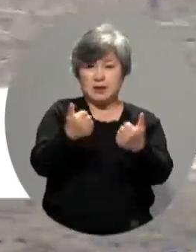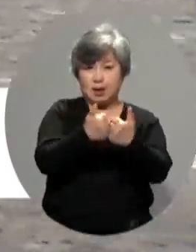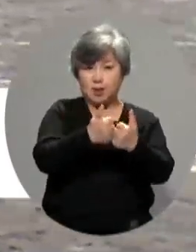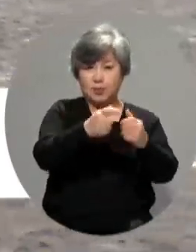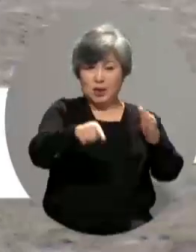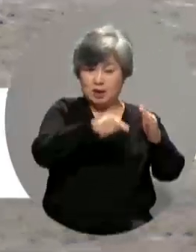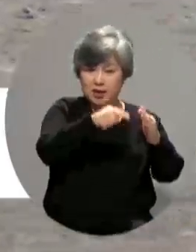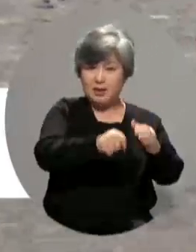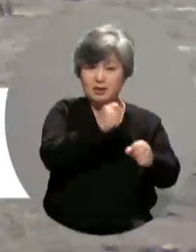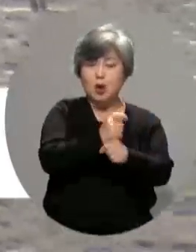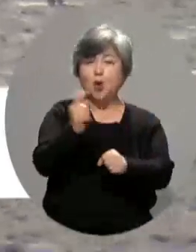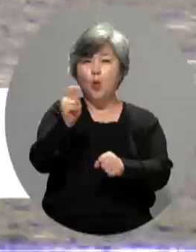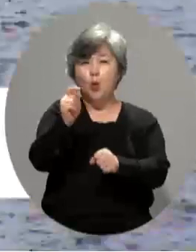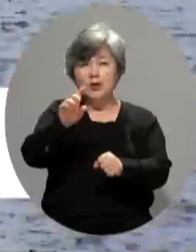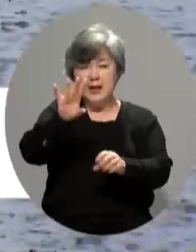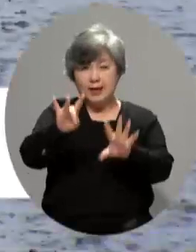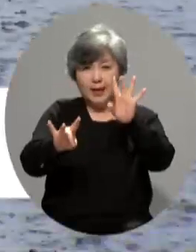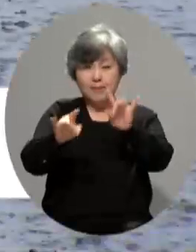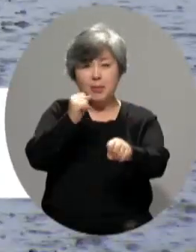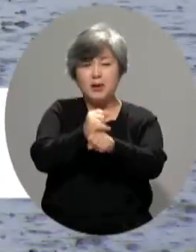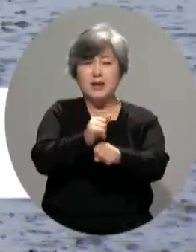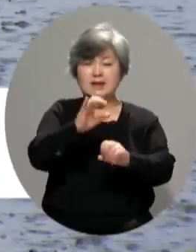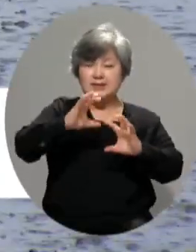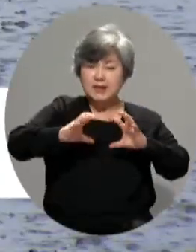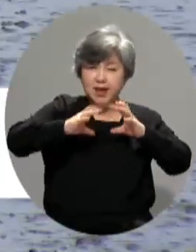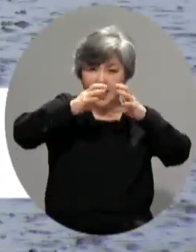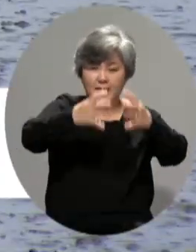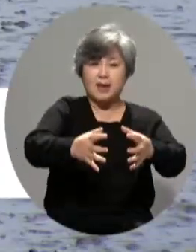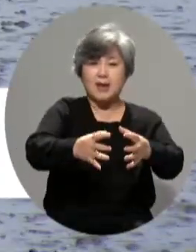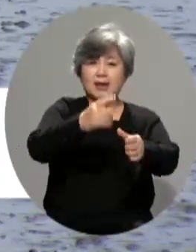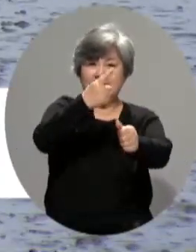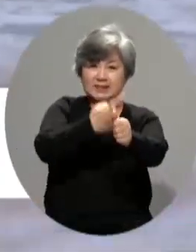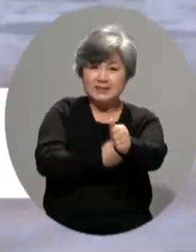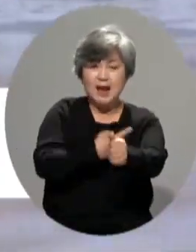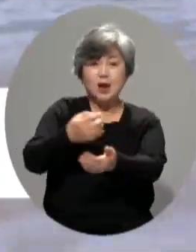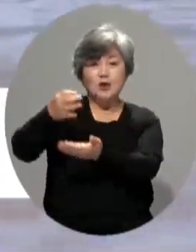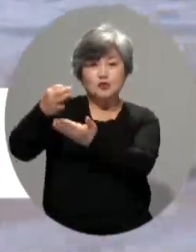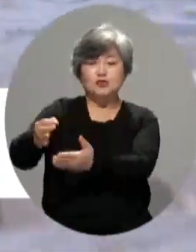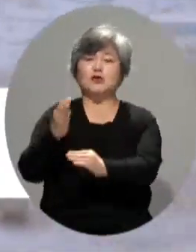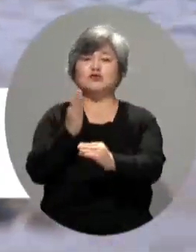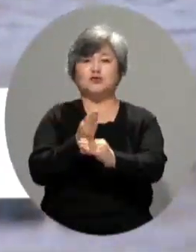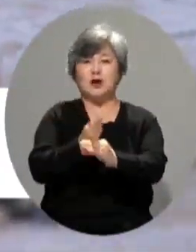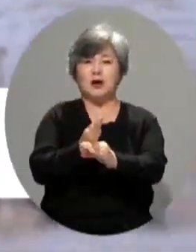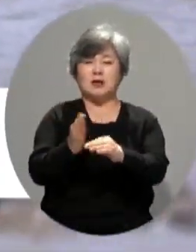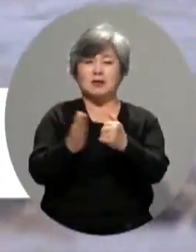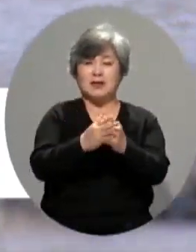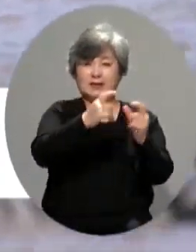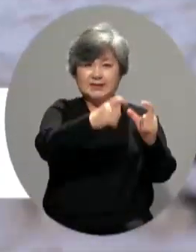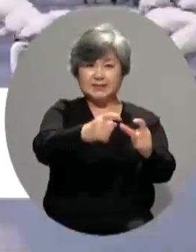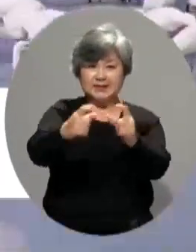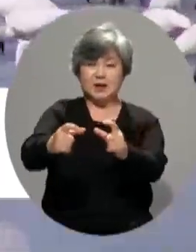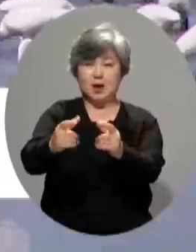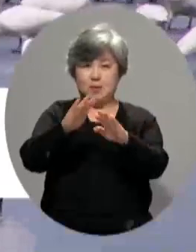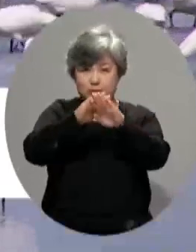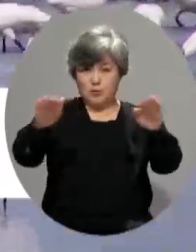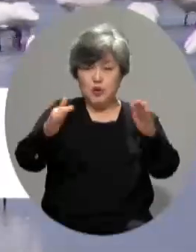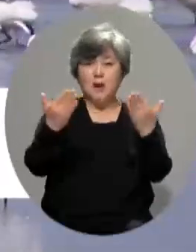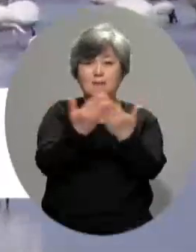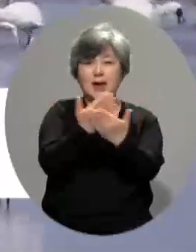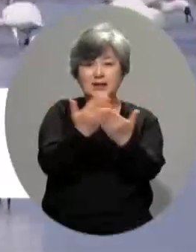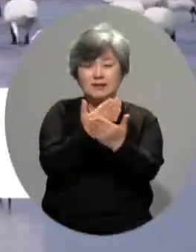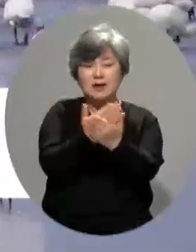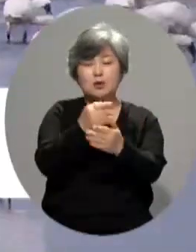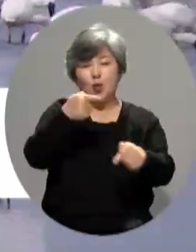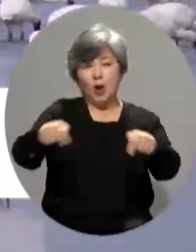협의회는 고창 갯벌이 지리적으로 세계 자연유산 한국의 갯벌에 중앙에 있고 지역균형발전과 갯벌에